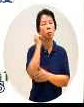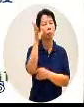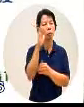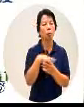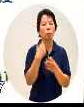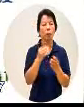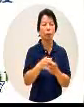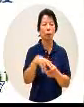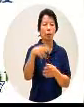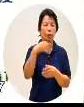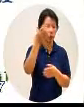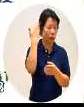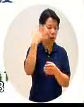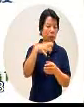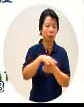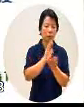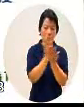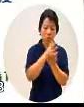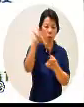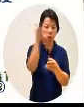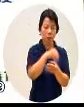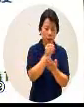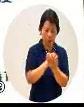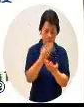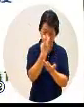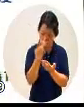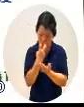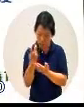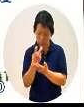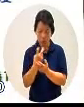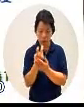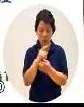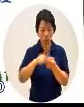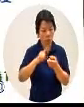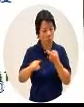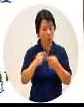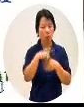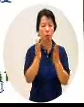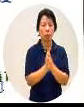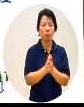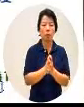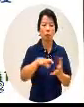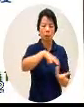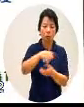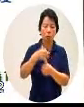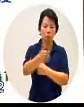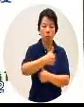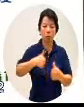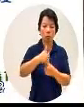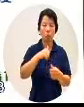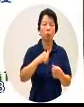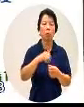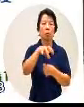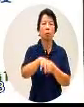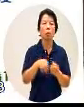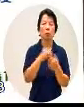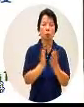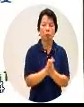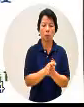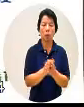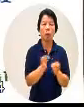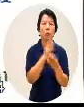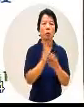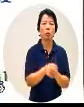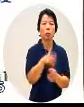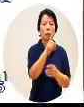科書重新拿出來重新算一次到底對不對我們的試飲組場館呢發電量呢是一千K